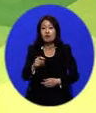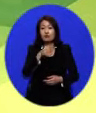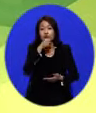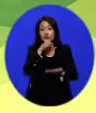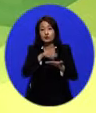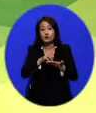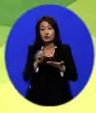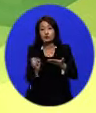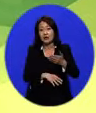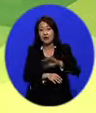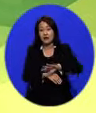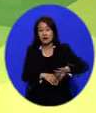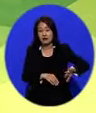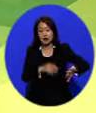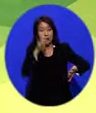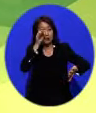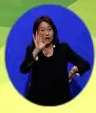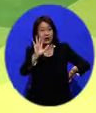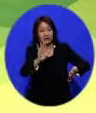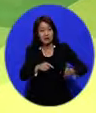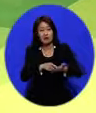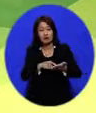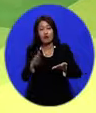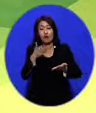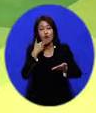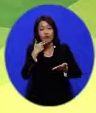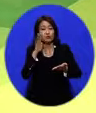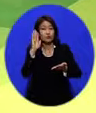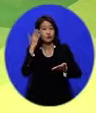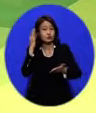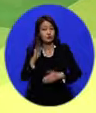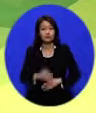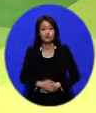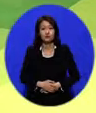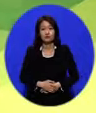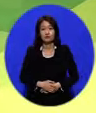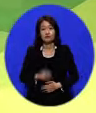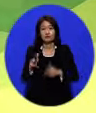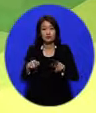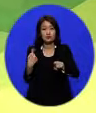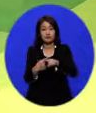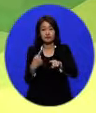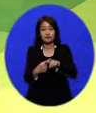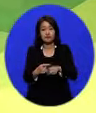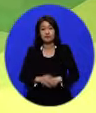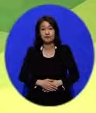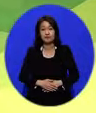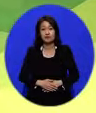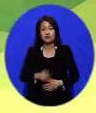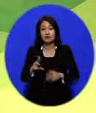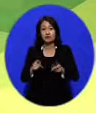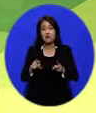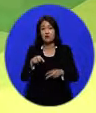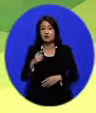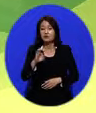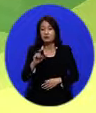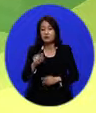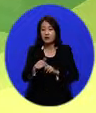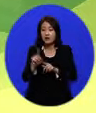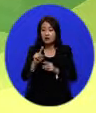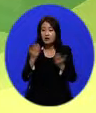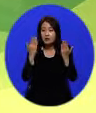아예 블라인드로, 그러니까 안 제출 안 받는 학교도 많아요. 기업도 마찬가지인데요. 기업 들어가려면 스펙 어디 학교